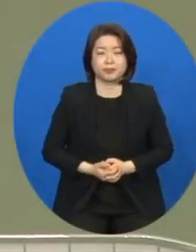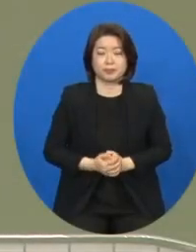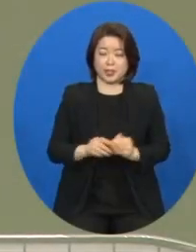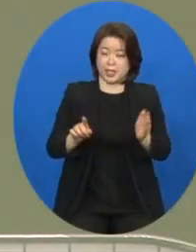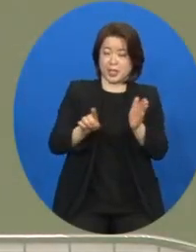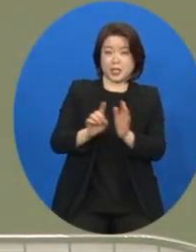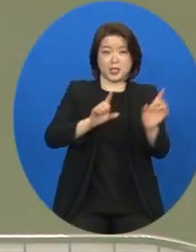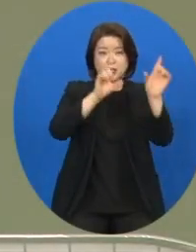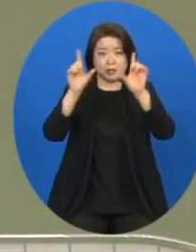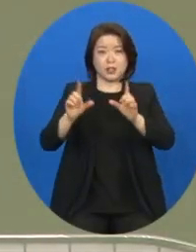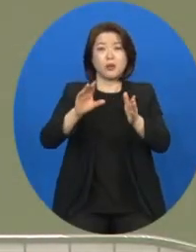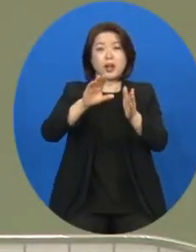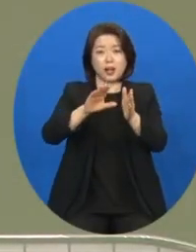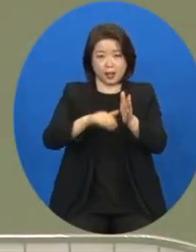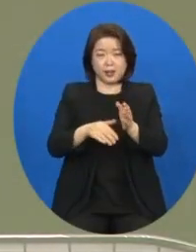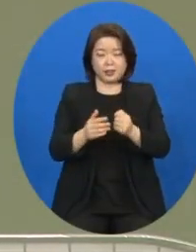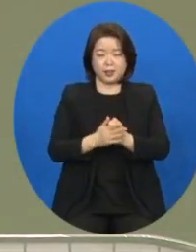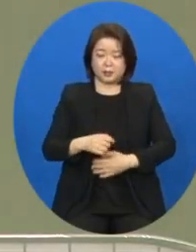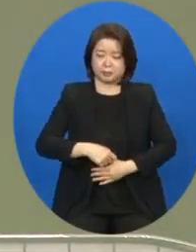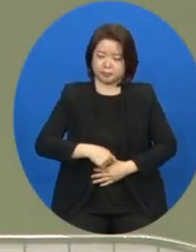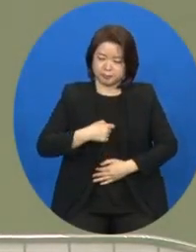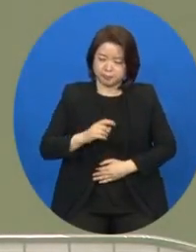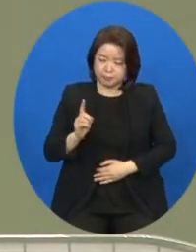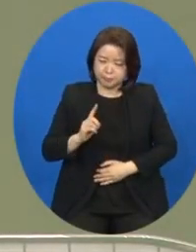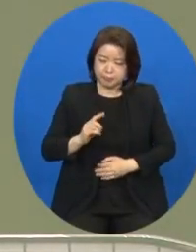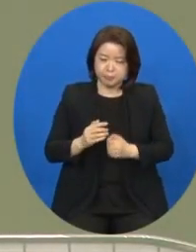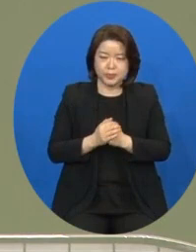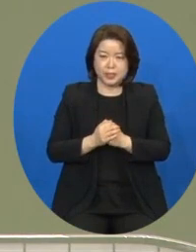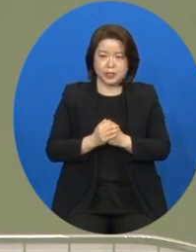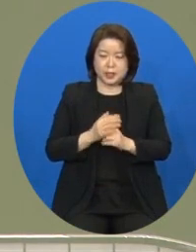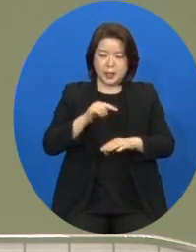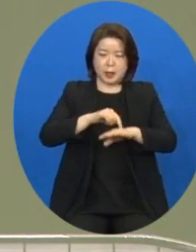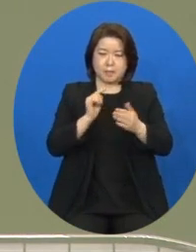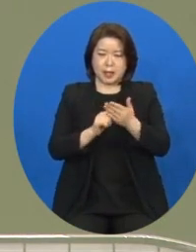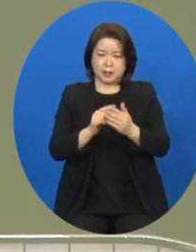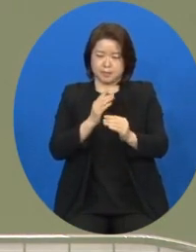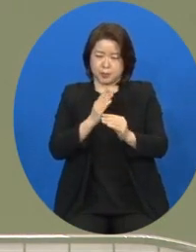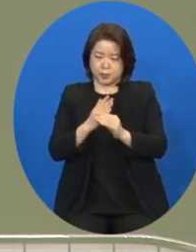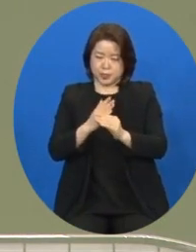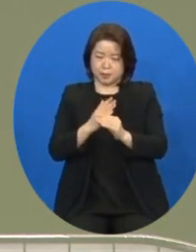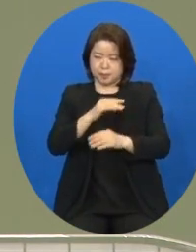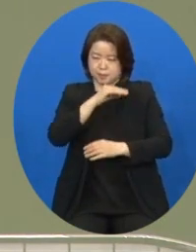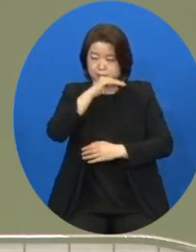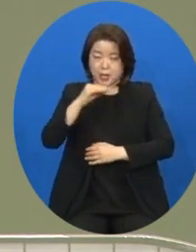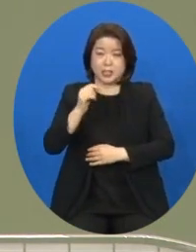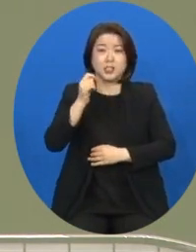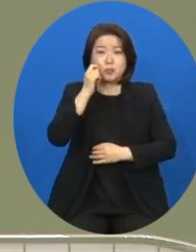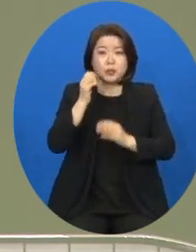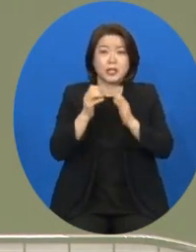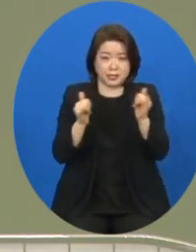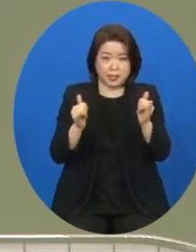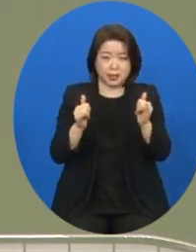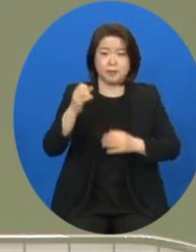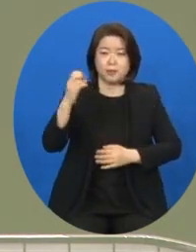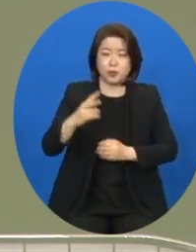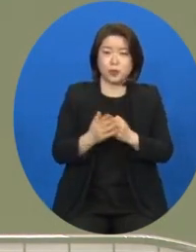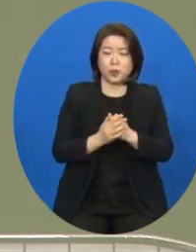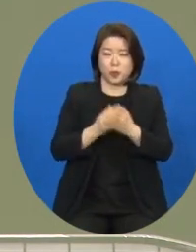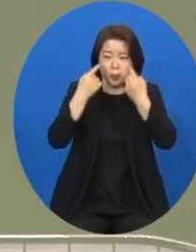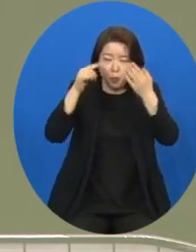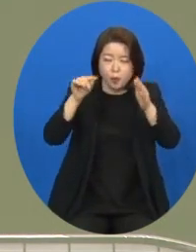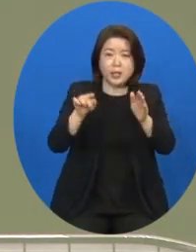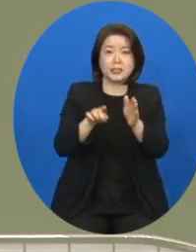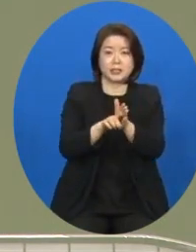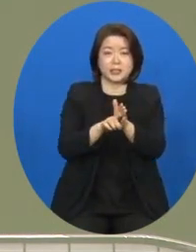신앙생활 하면서도 솔직히 마음이 이렇게 딱 잡혀지지 않으시는 분들, 확신이 마음에 있지